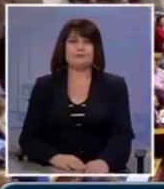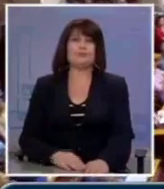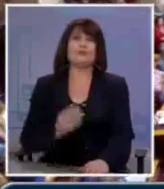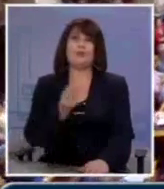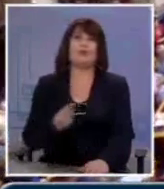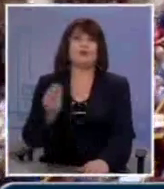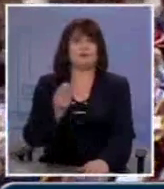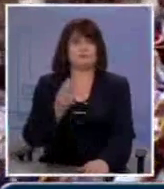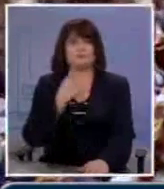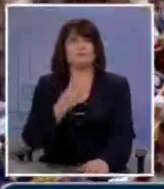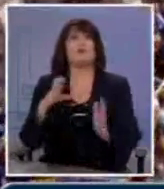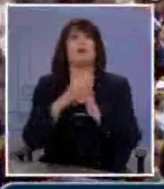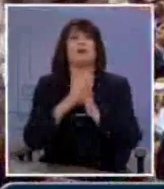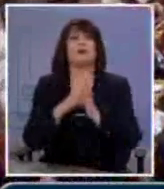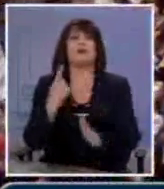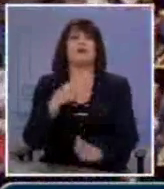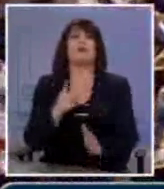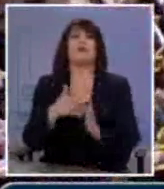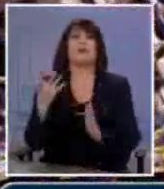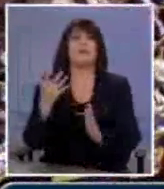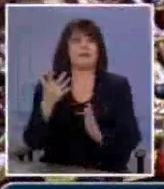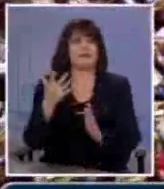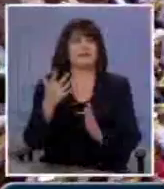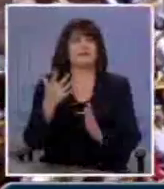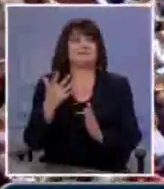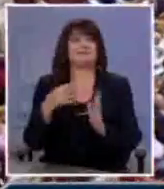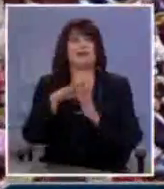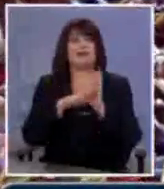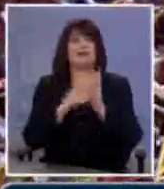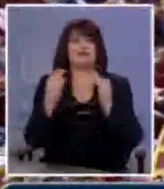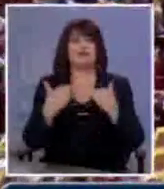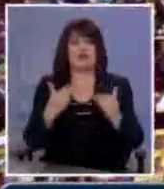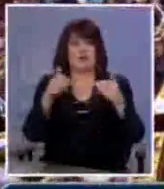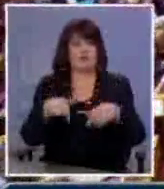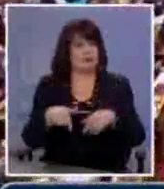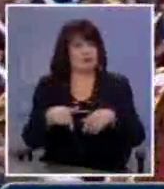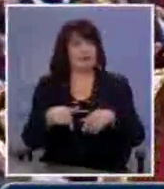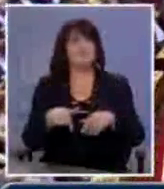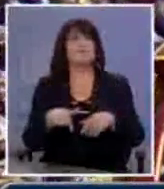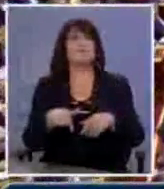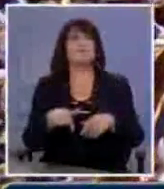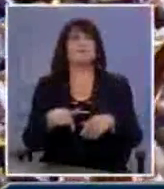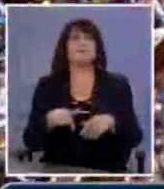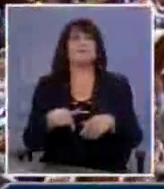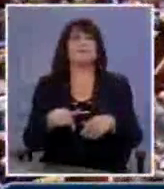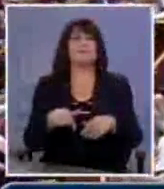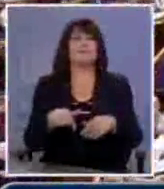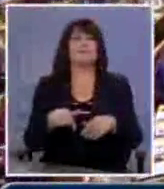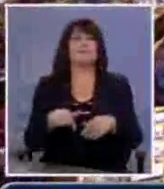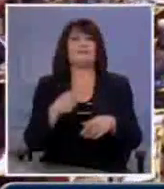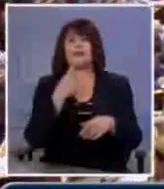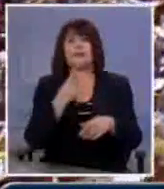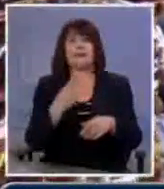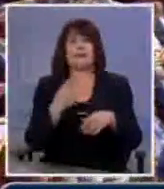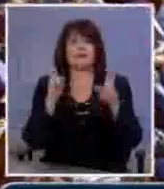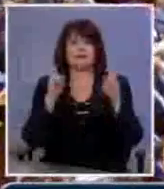Επιπλέον, σύμφωνα με το άρθρο 115 του κανονισμού της Βουλής, που